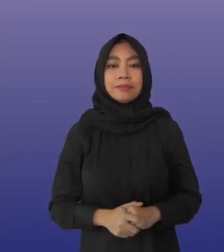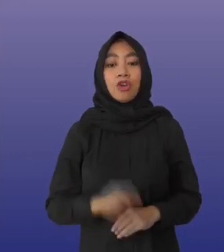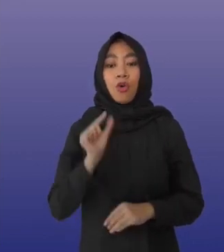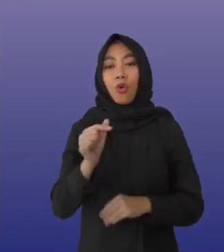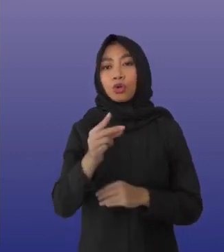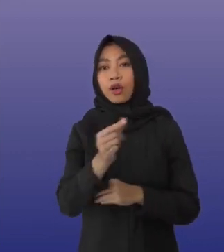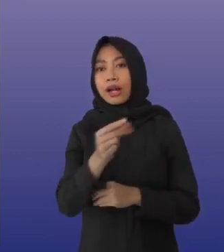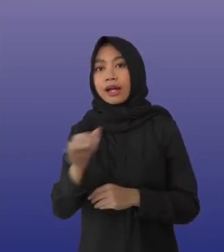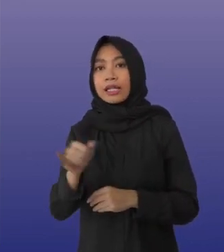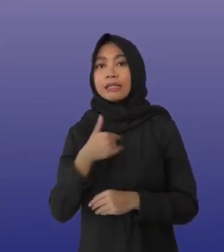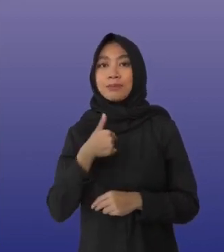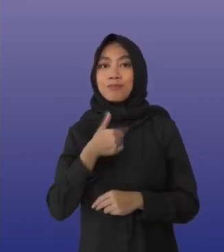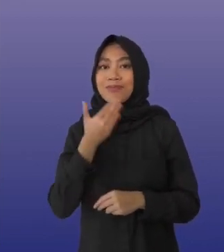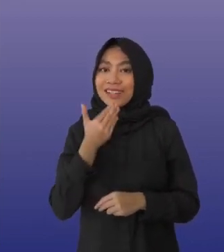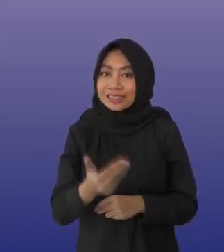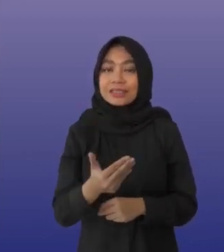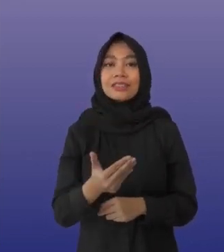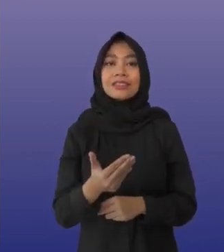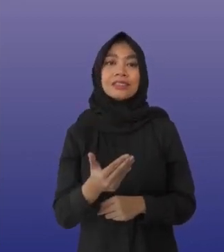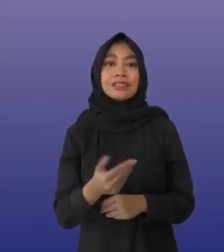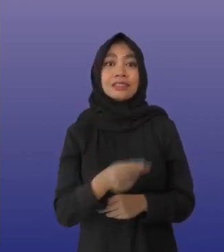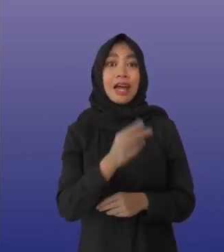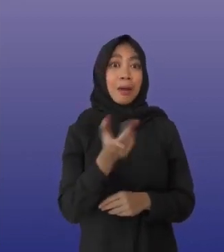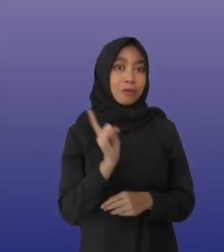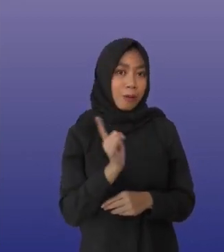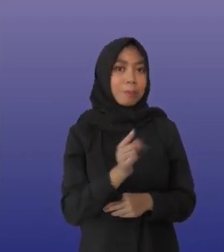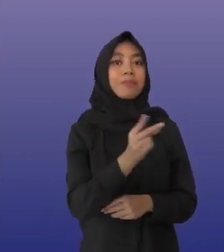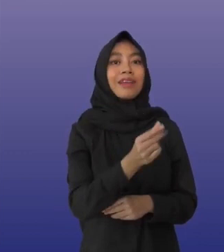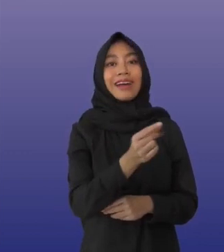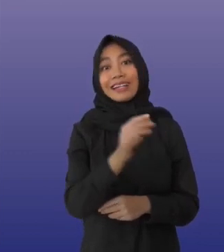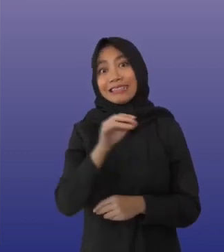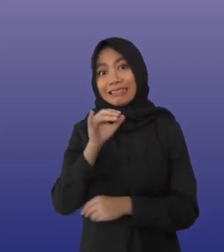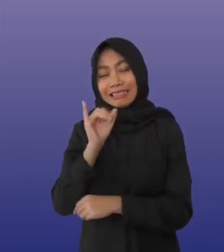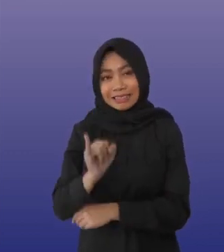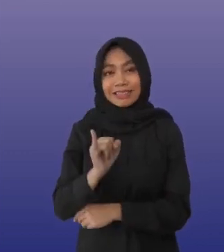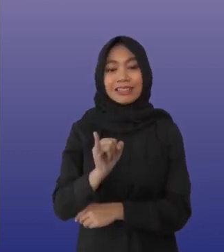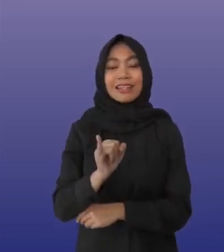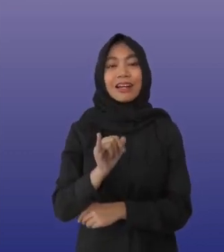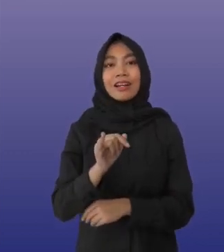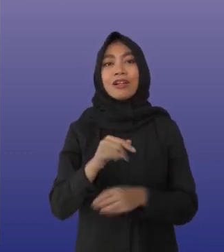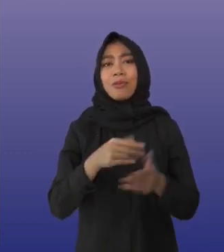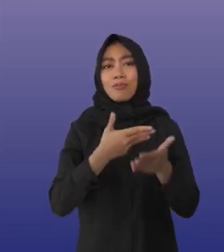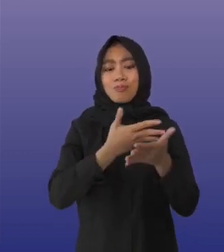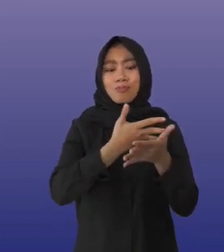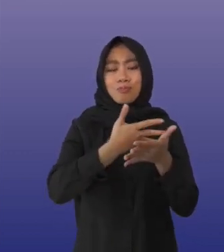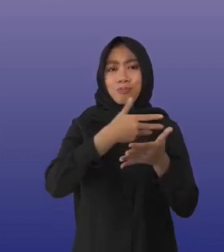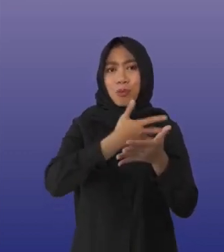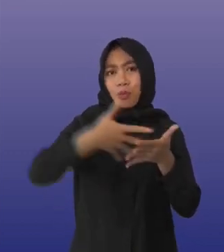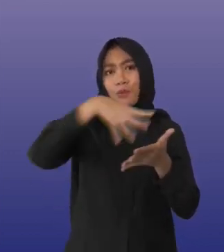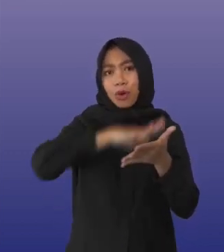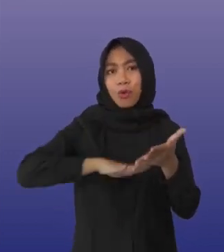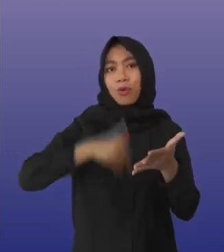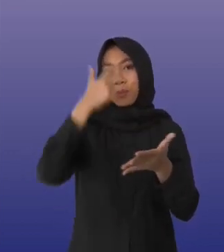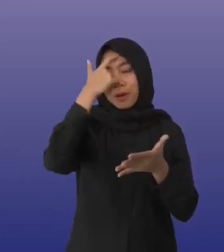Radio Republik Indonesia. Radio Republik Indonesia memberikan format melalui